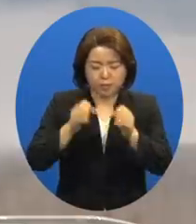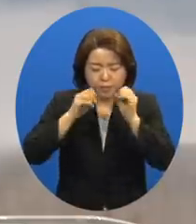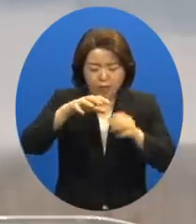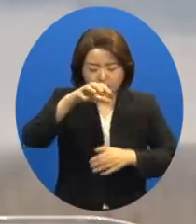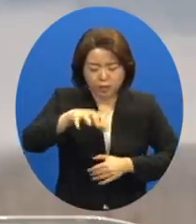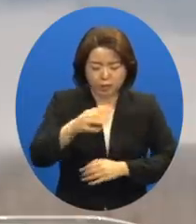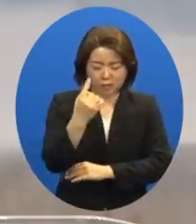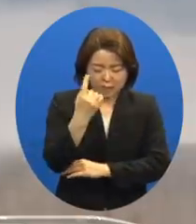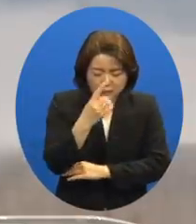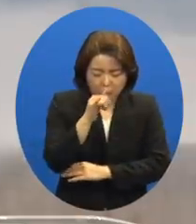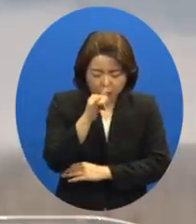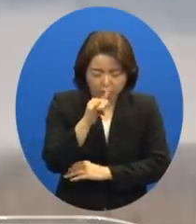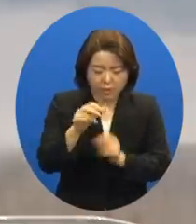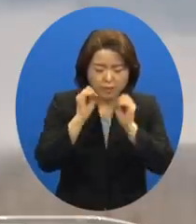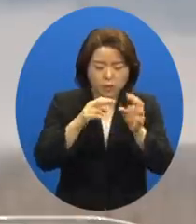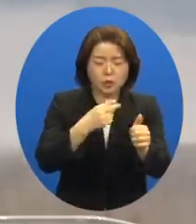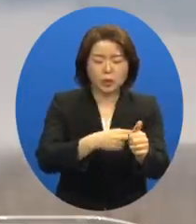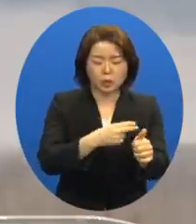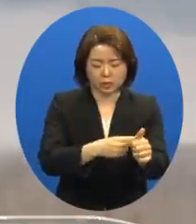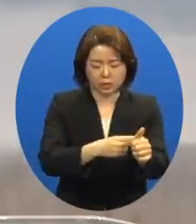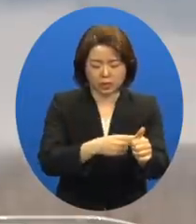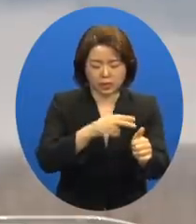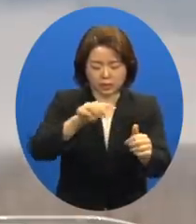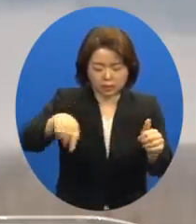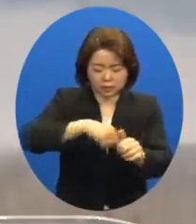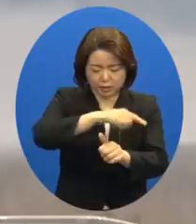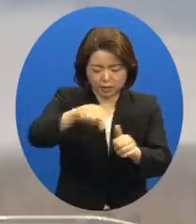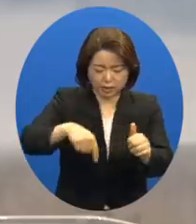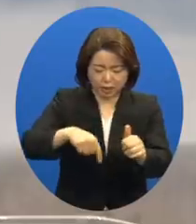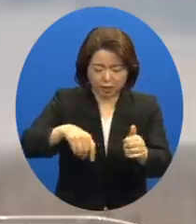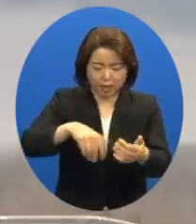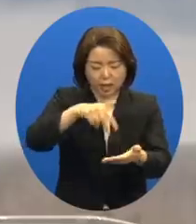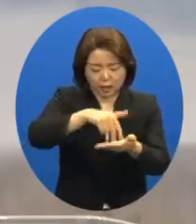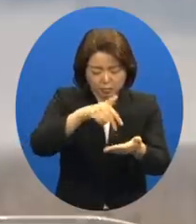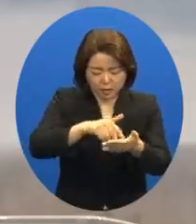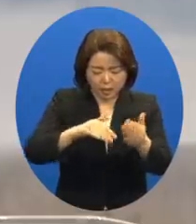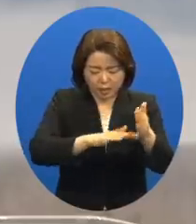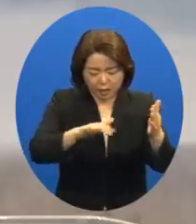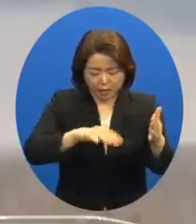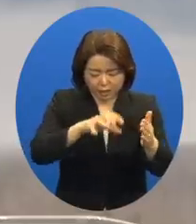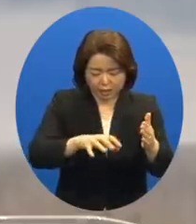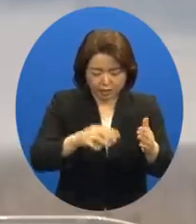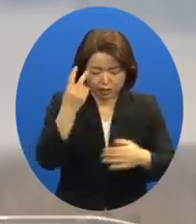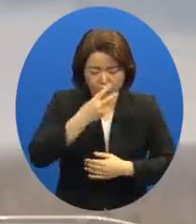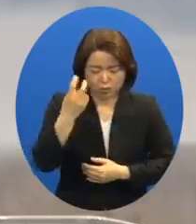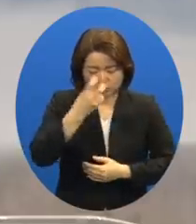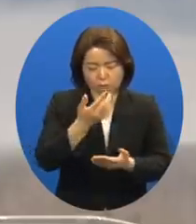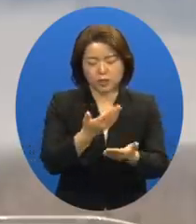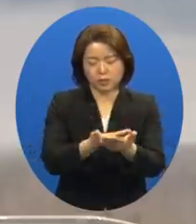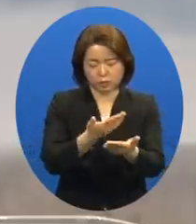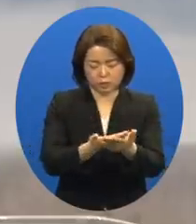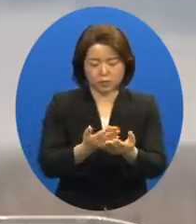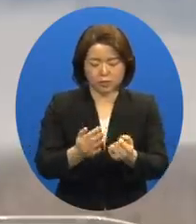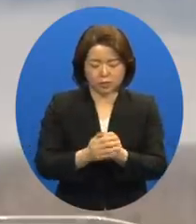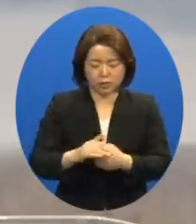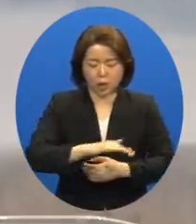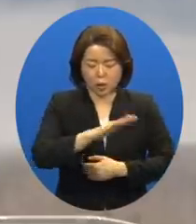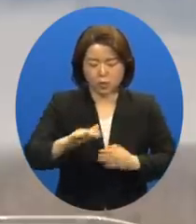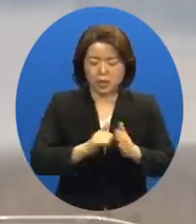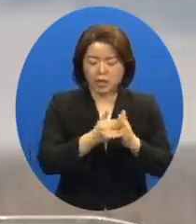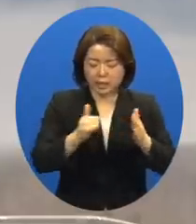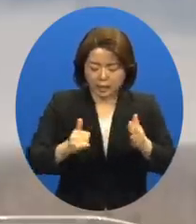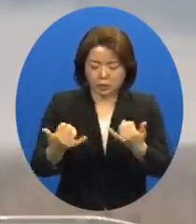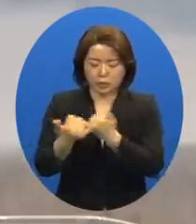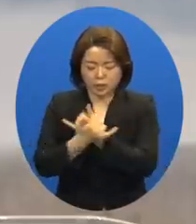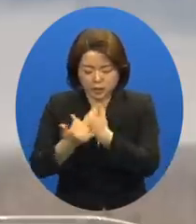지키고 계신 선교사님들의 그 형편과 처지와 가정을 주님이 지켜주시기 원합니다. 우리의 가족과